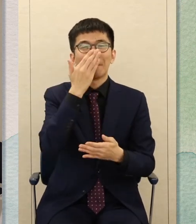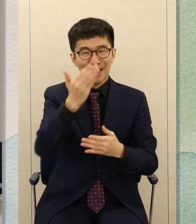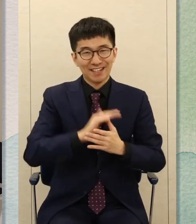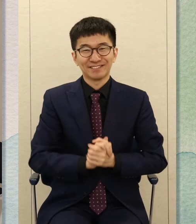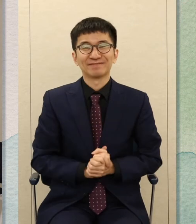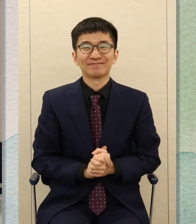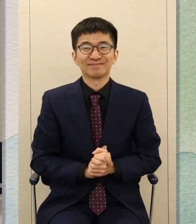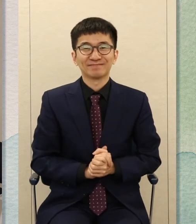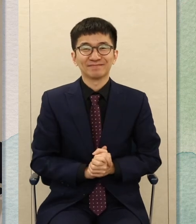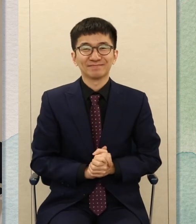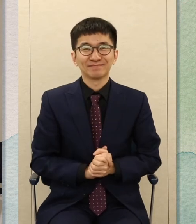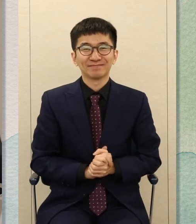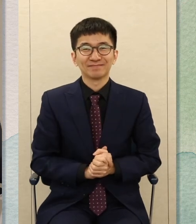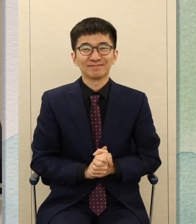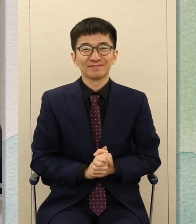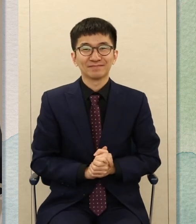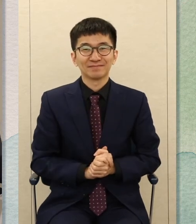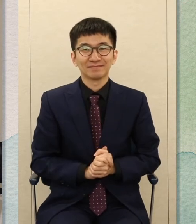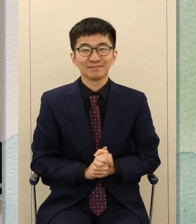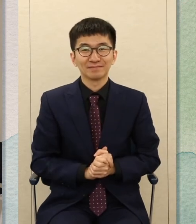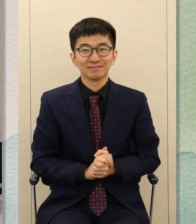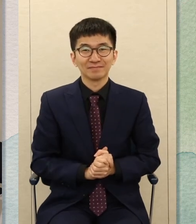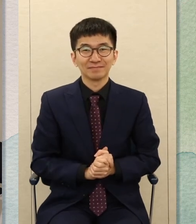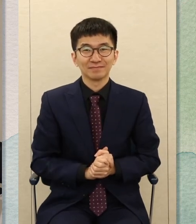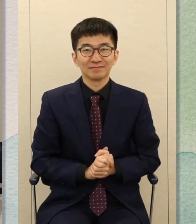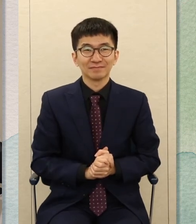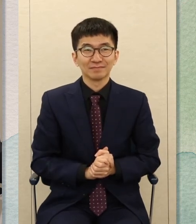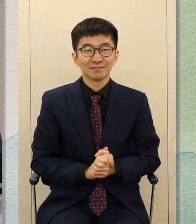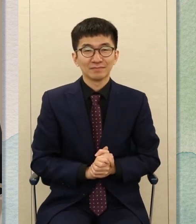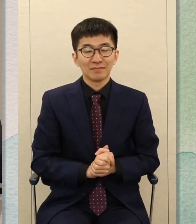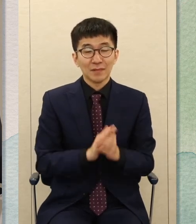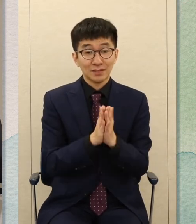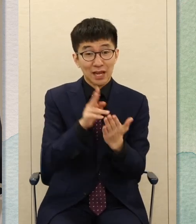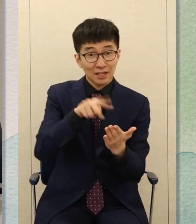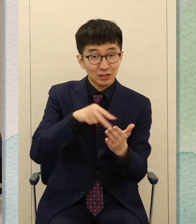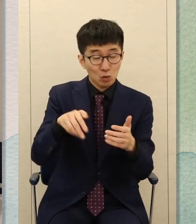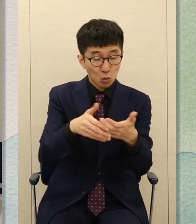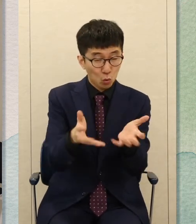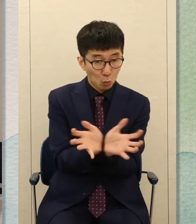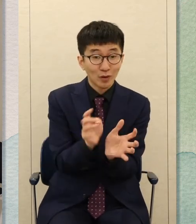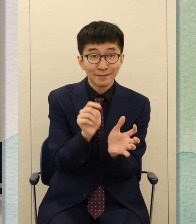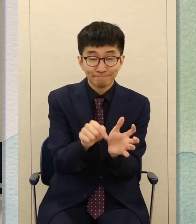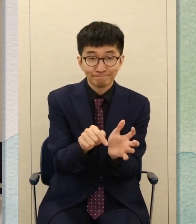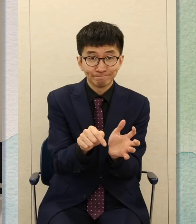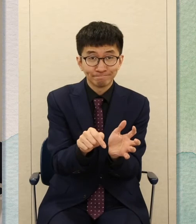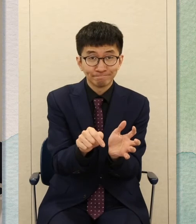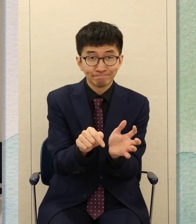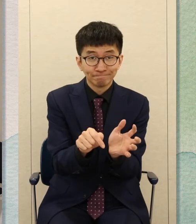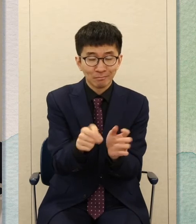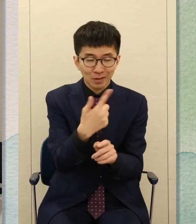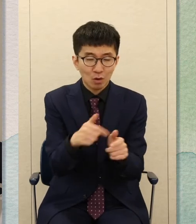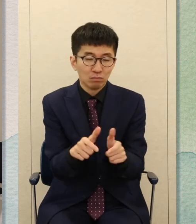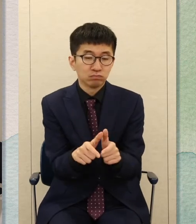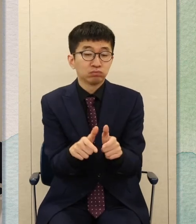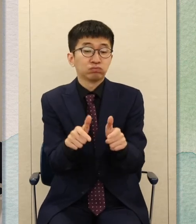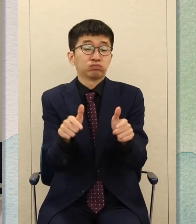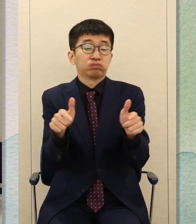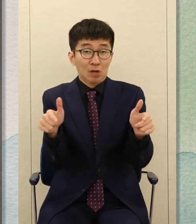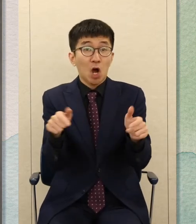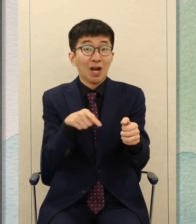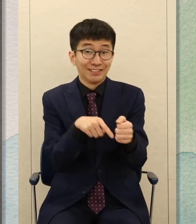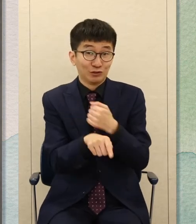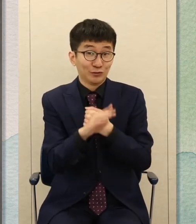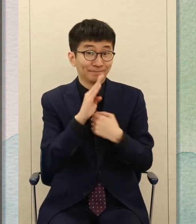저는 보면 될 것 같고요. 그렇게 되는 게 독서 공동체가 결국 예, 활성화되는 이유라고